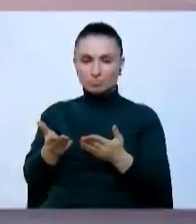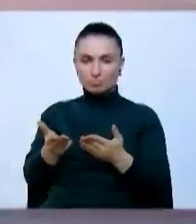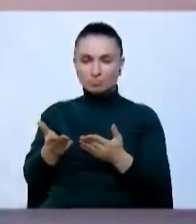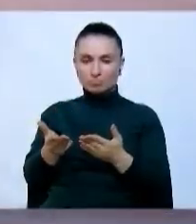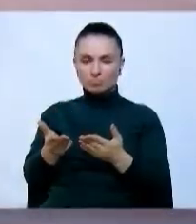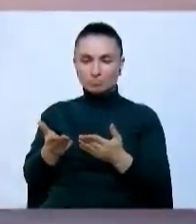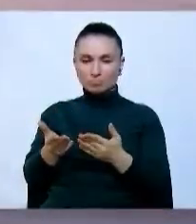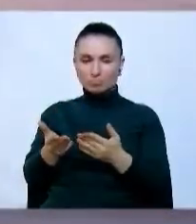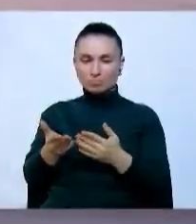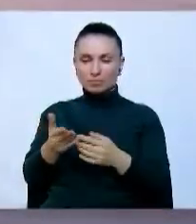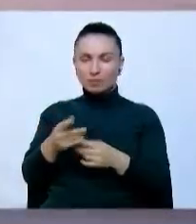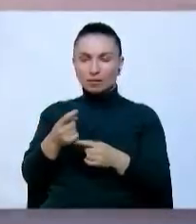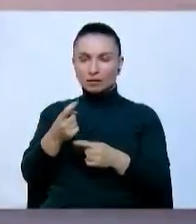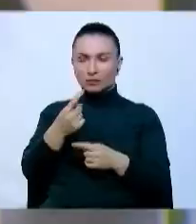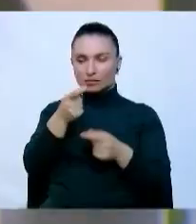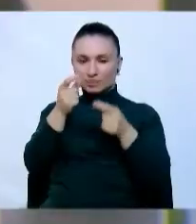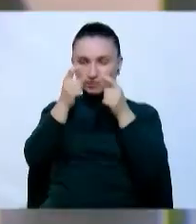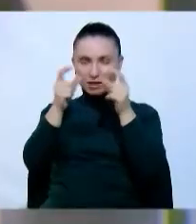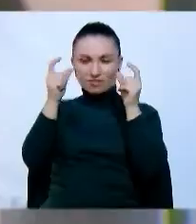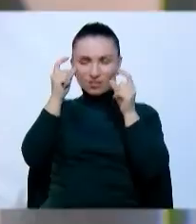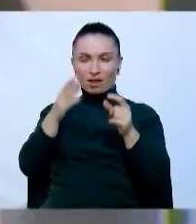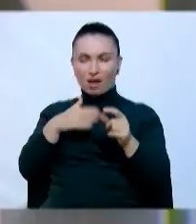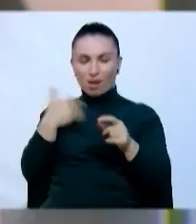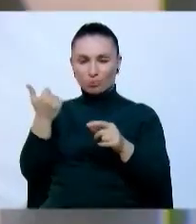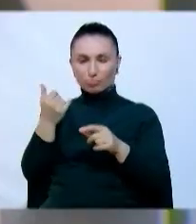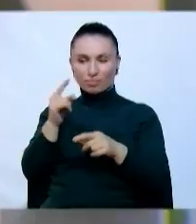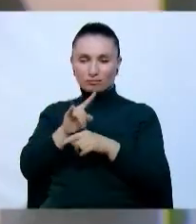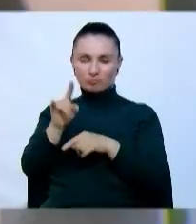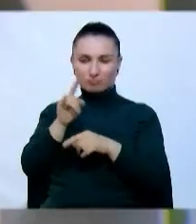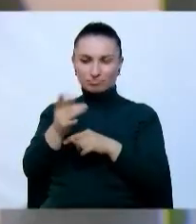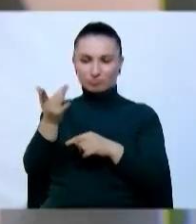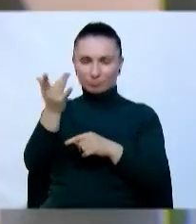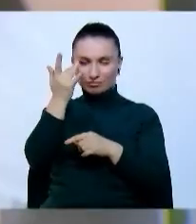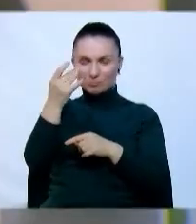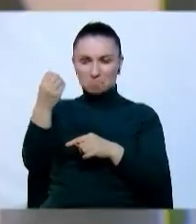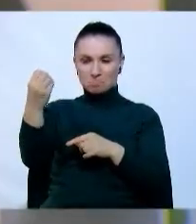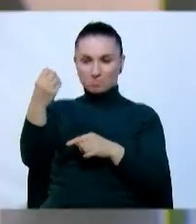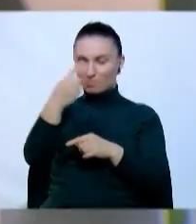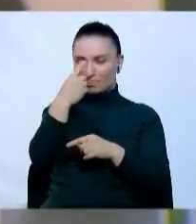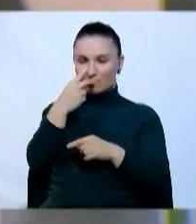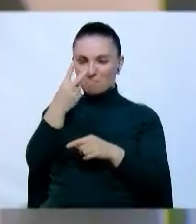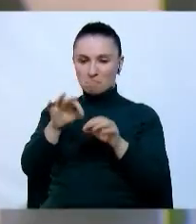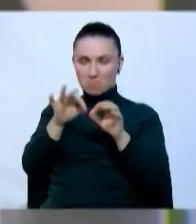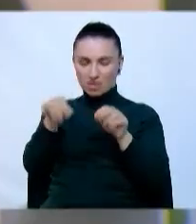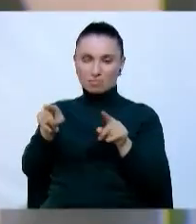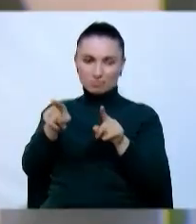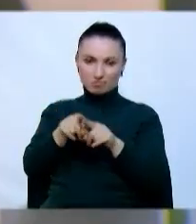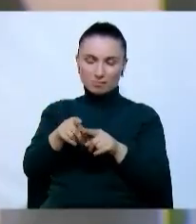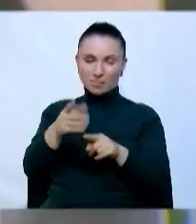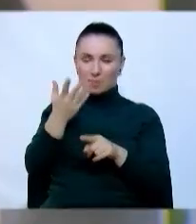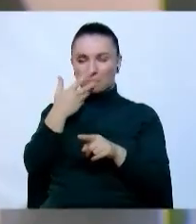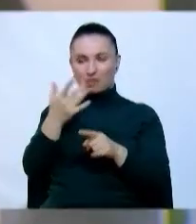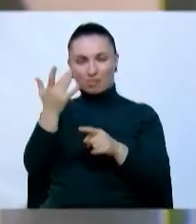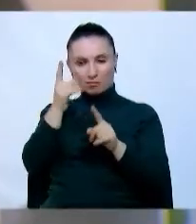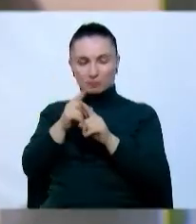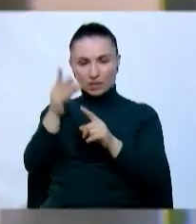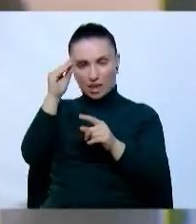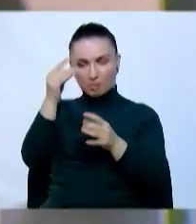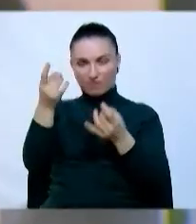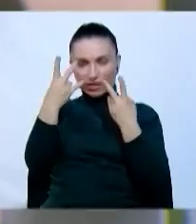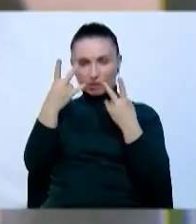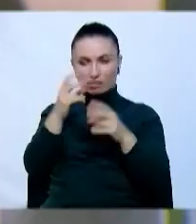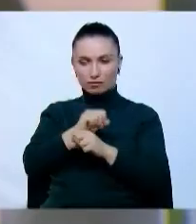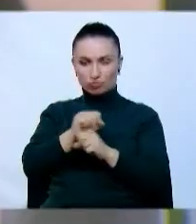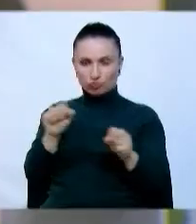შოთ ოპტიკურ კონტაქტურ ლინზებზე და სხვადასხვა ტიპის სამკურნალო კონტაქტურ ლინზებზე. მით უფრო რომ ადამიანებმა